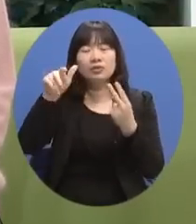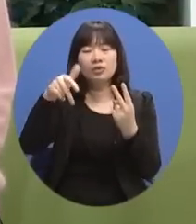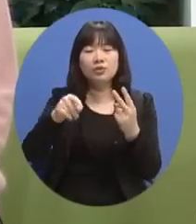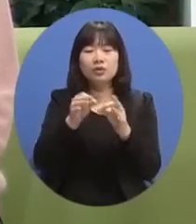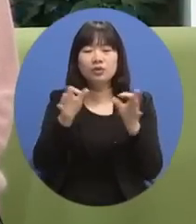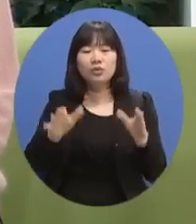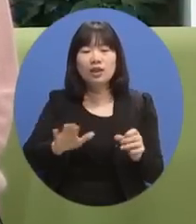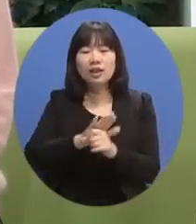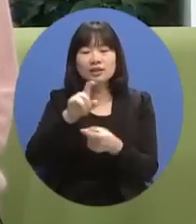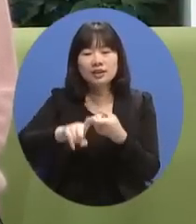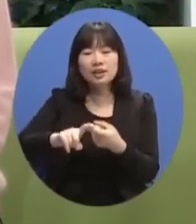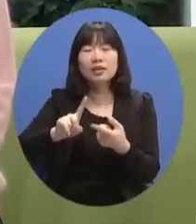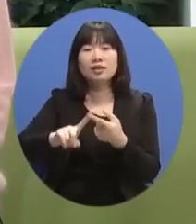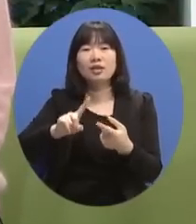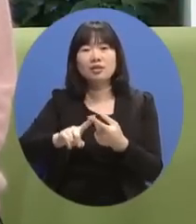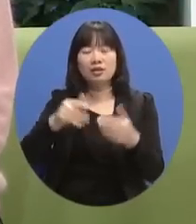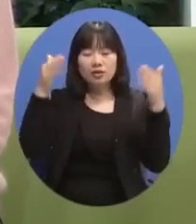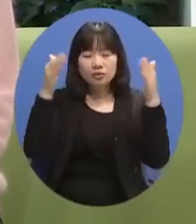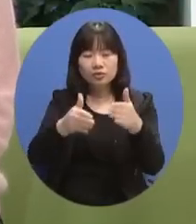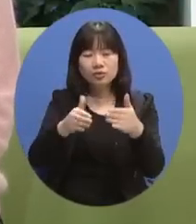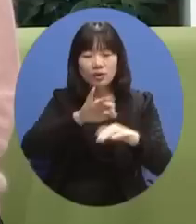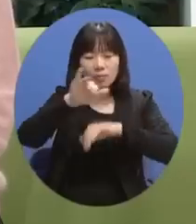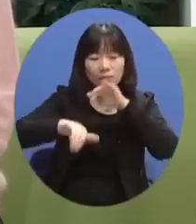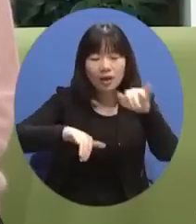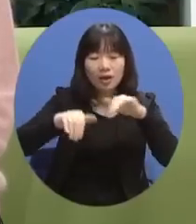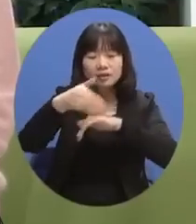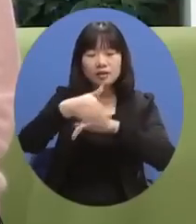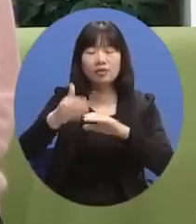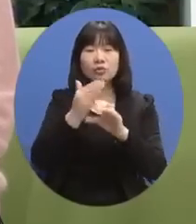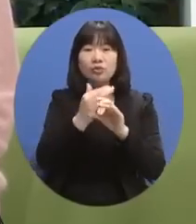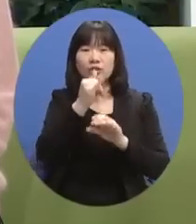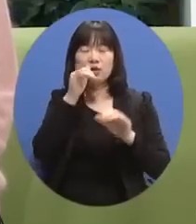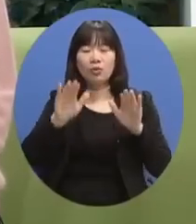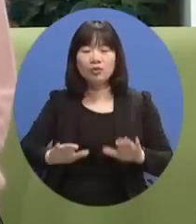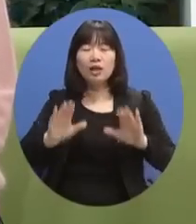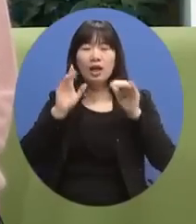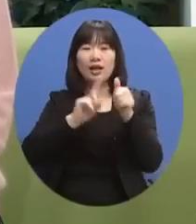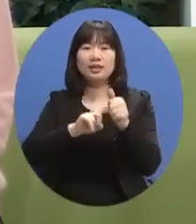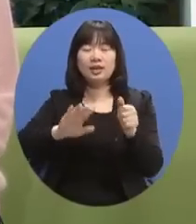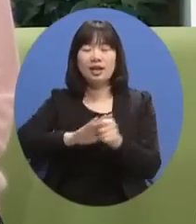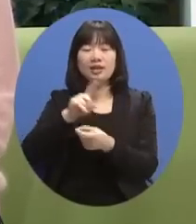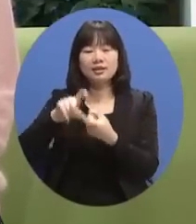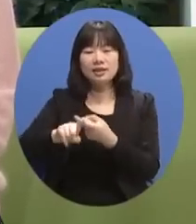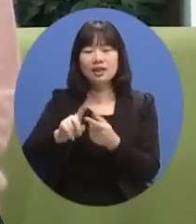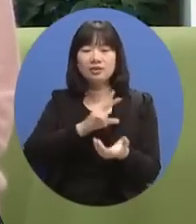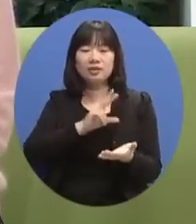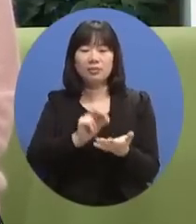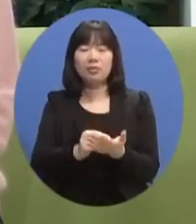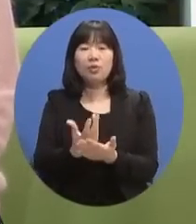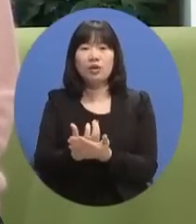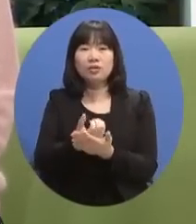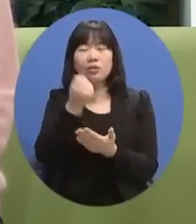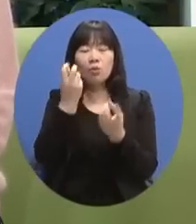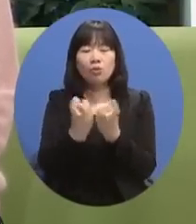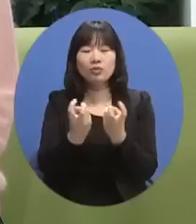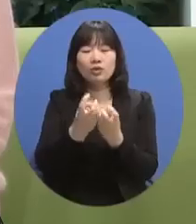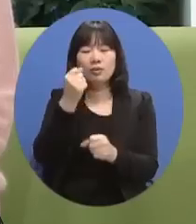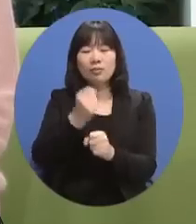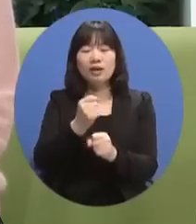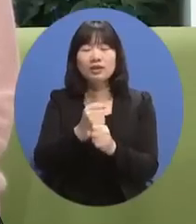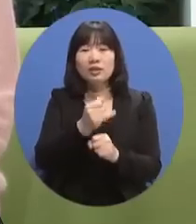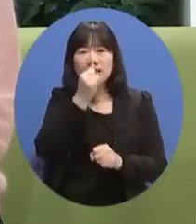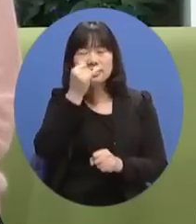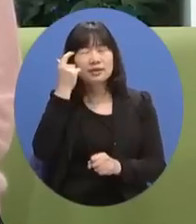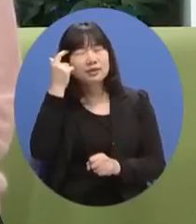저희가 애착에 대해서 아주 집중적으로 파헤치려고 합니다. 오늘은 아이의 애착이라는 제목으로 애착이 어떻게 형성이